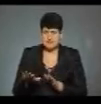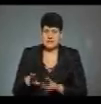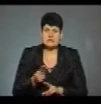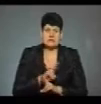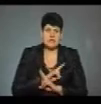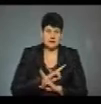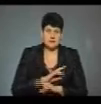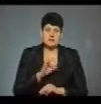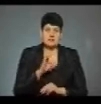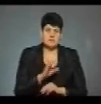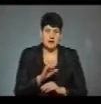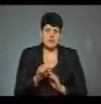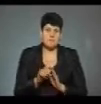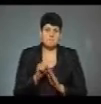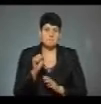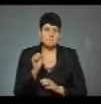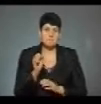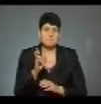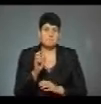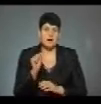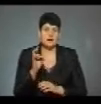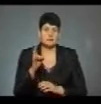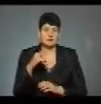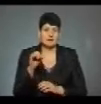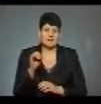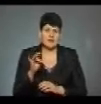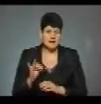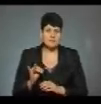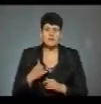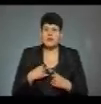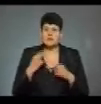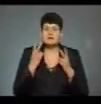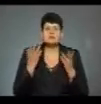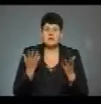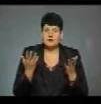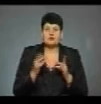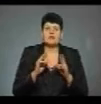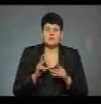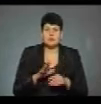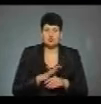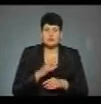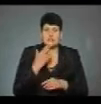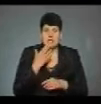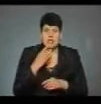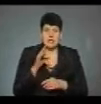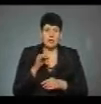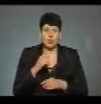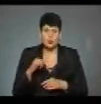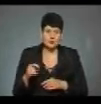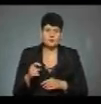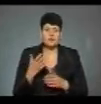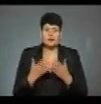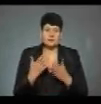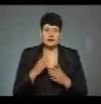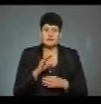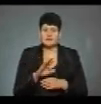загибелі Степана Бандери, я не знаю, що би було з національним рухом, якби не